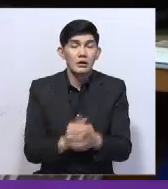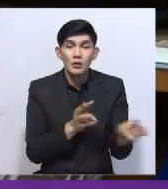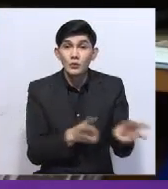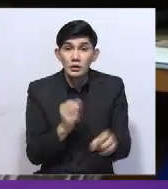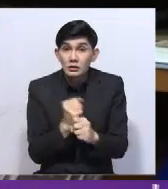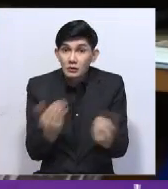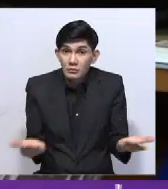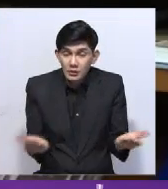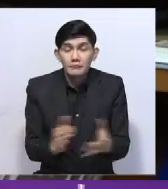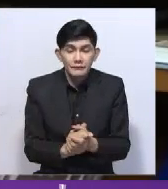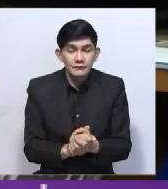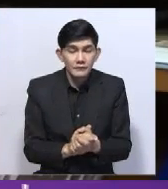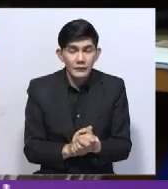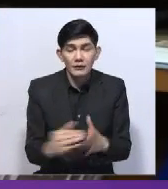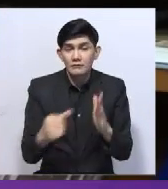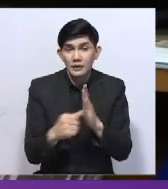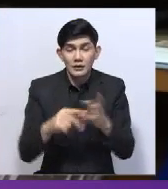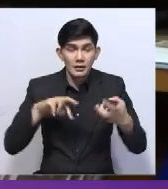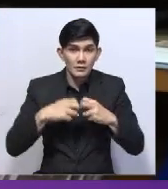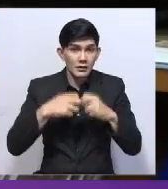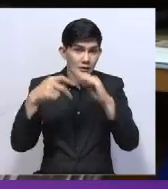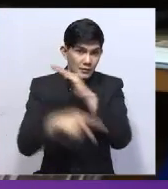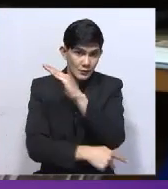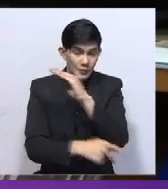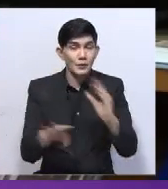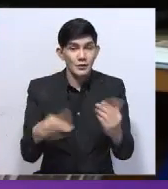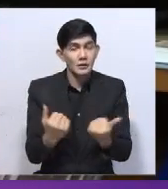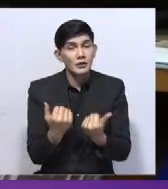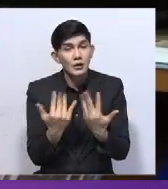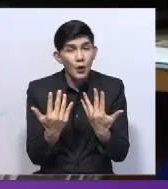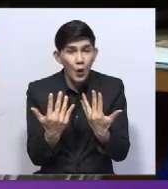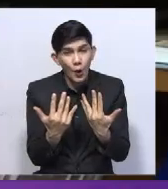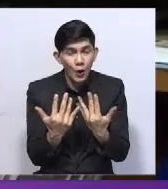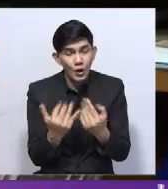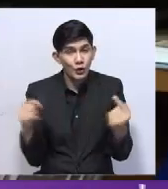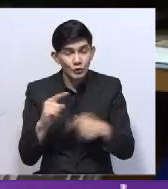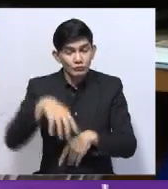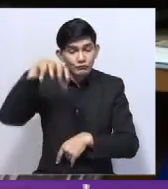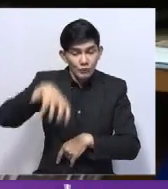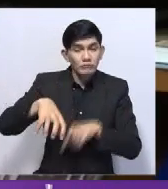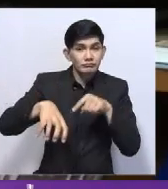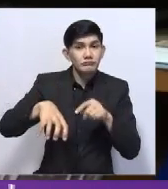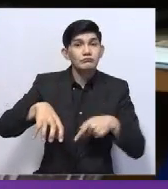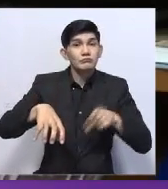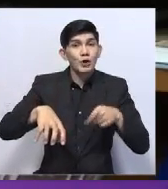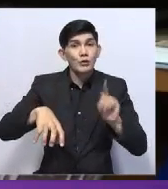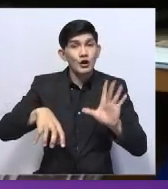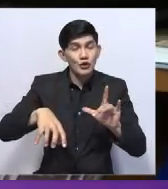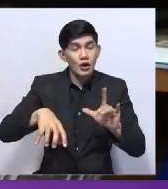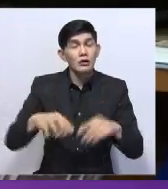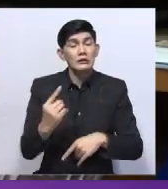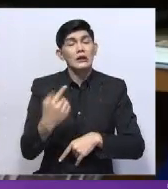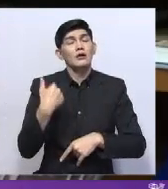างหนึ่งก็คือว่าการแก้ไขปัญหาคอร์รัปชันเนี่ยเราจะไปรอหวังพึ่งให้กับหน่วยงานอย่างปปช.หรือสำนักงาน